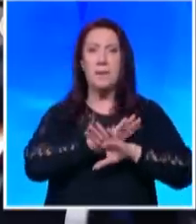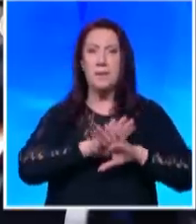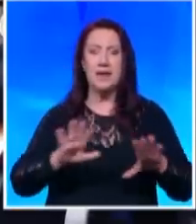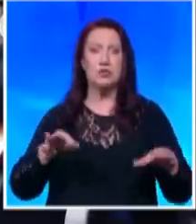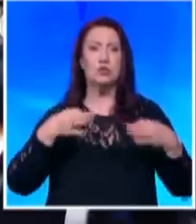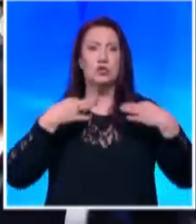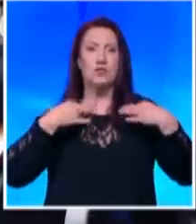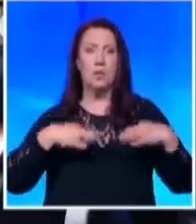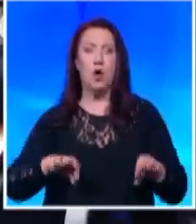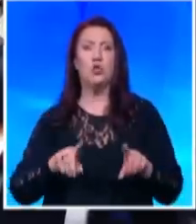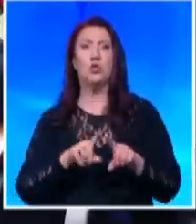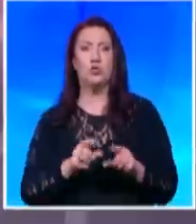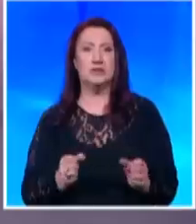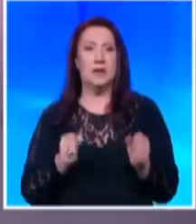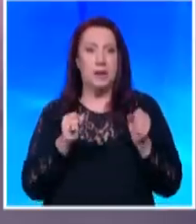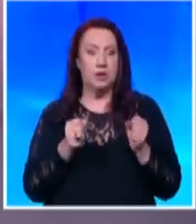стабилно.